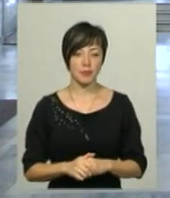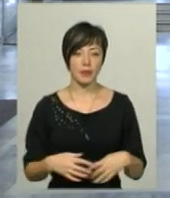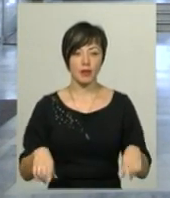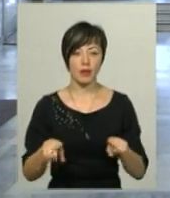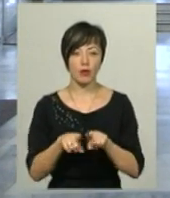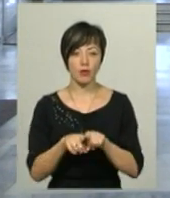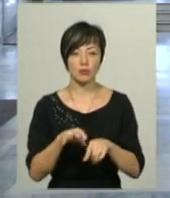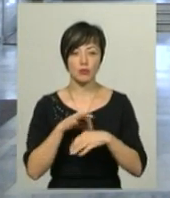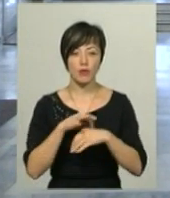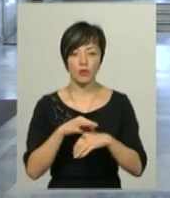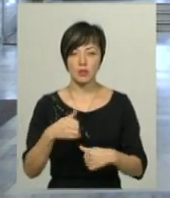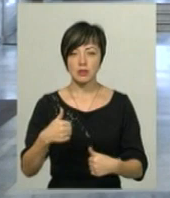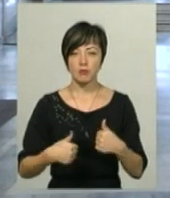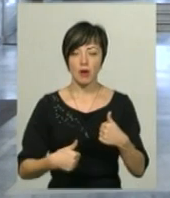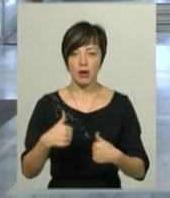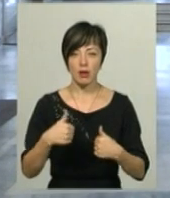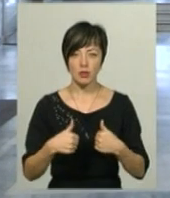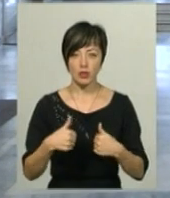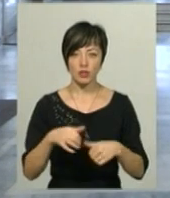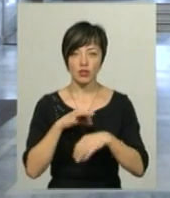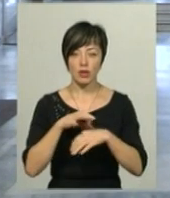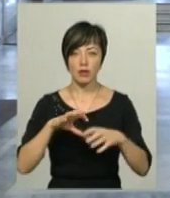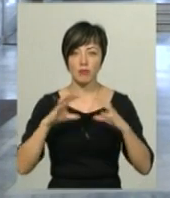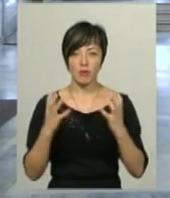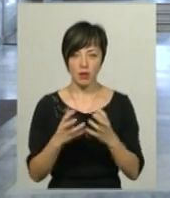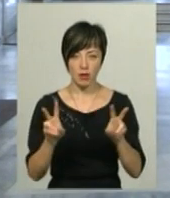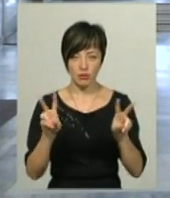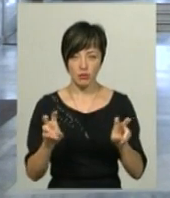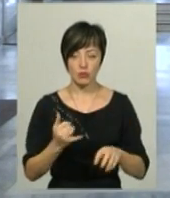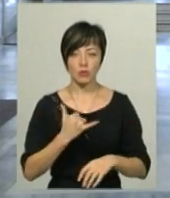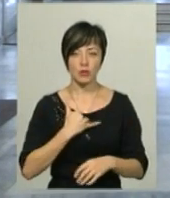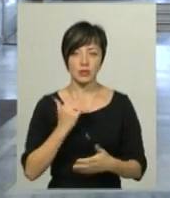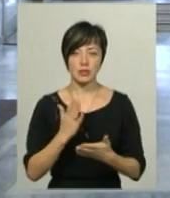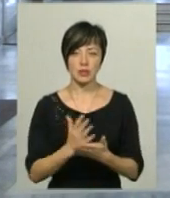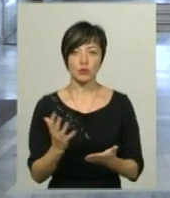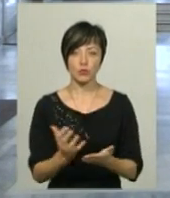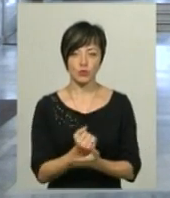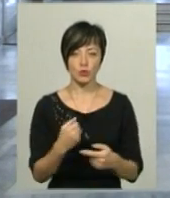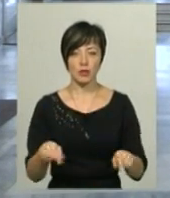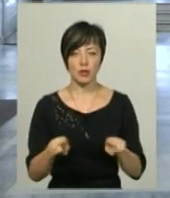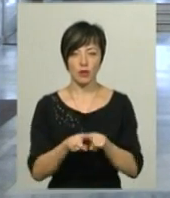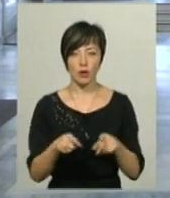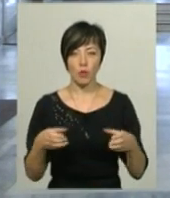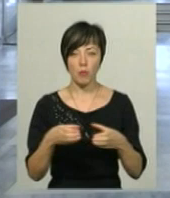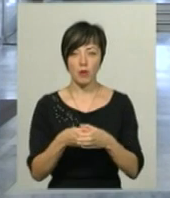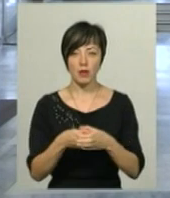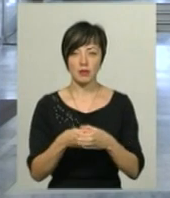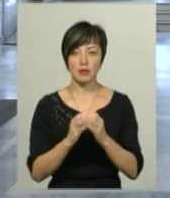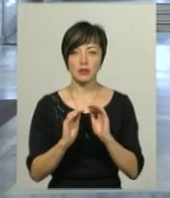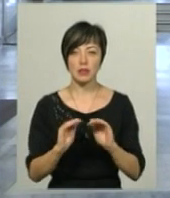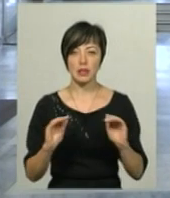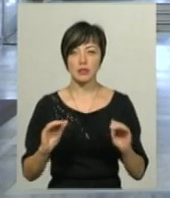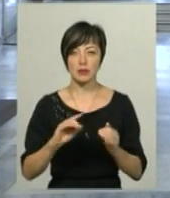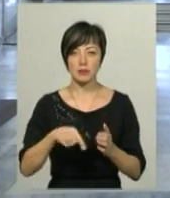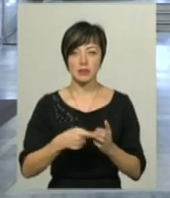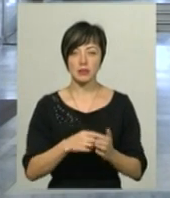Також проводили змагання з шкіряного м'яча, і в нас є здобуток такий. Команда дитяча з